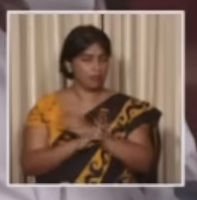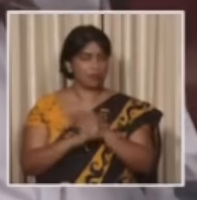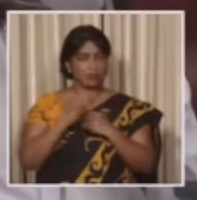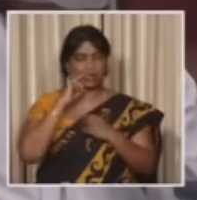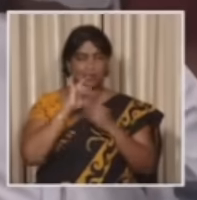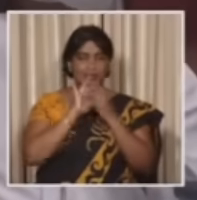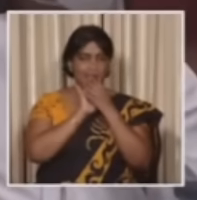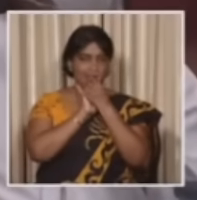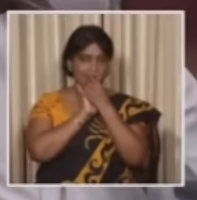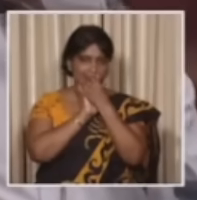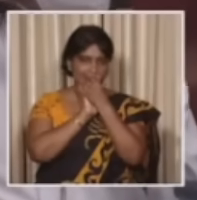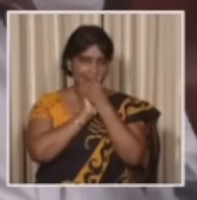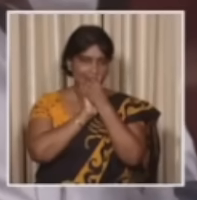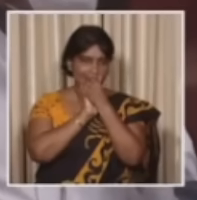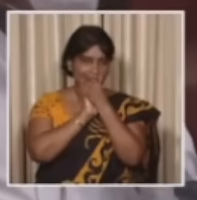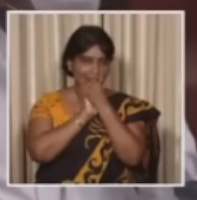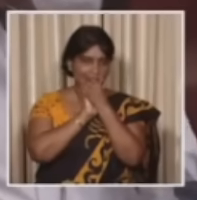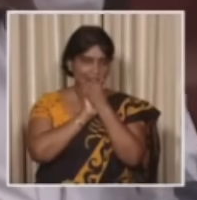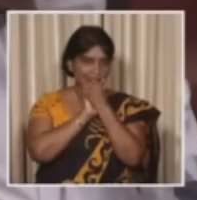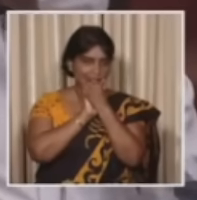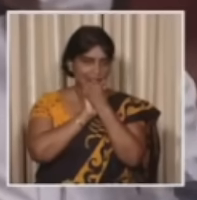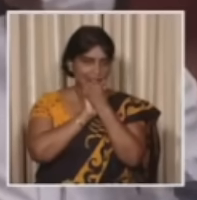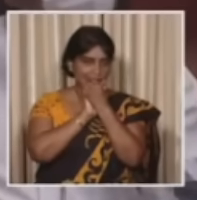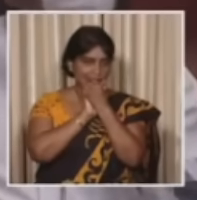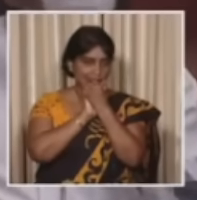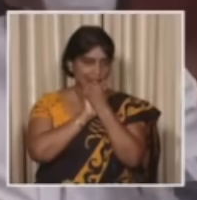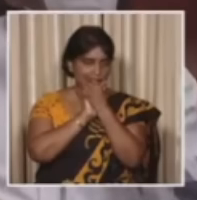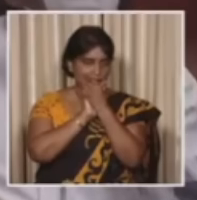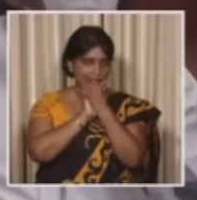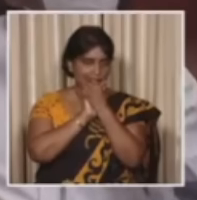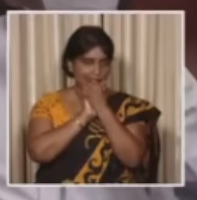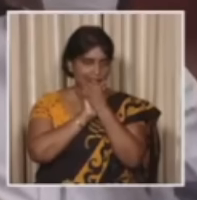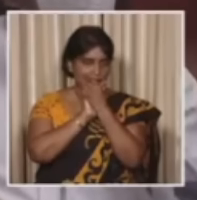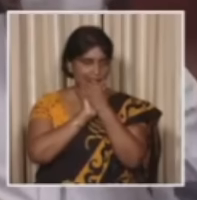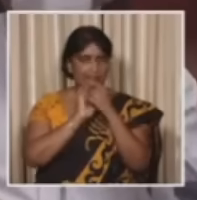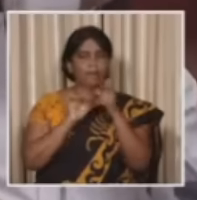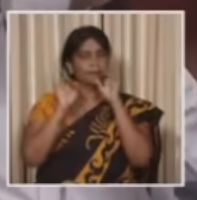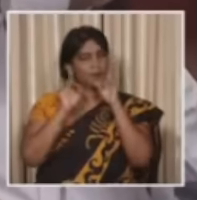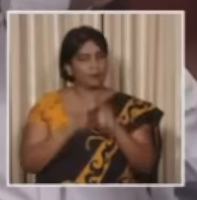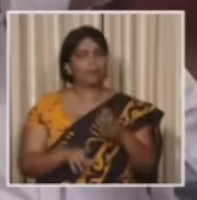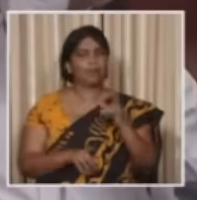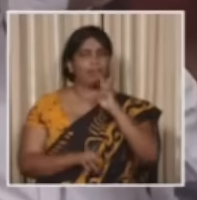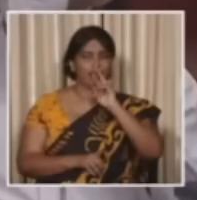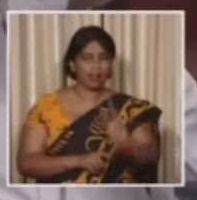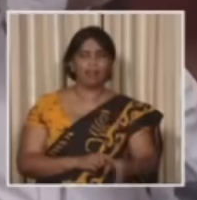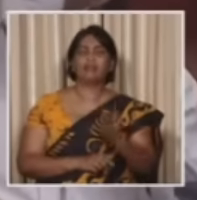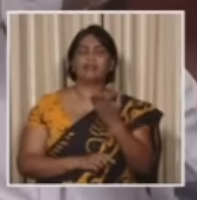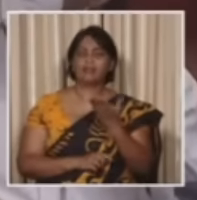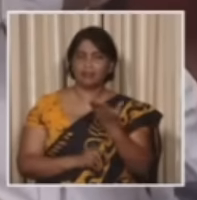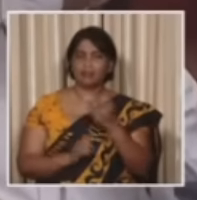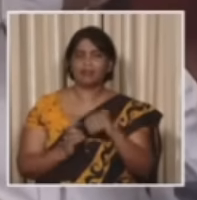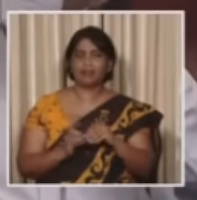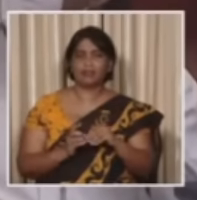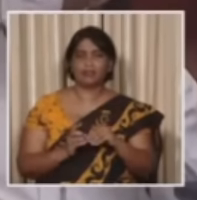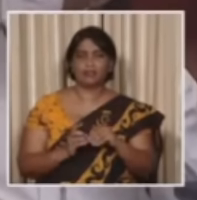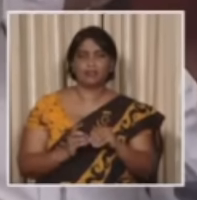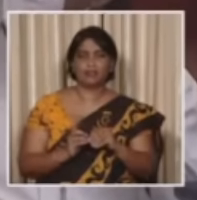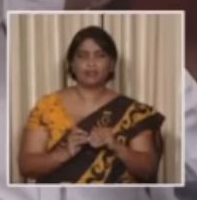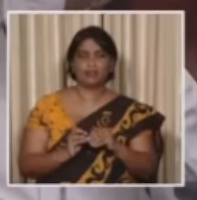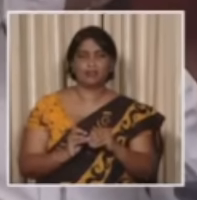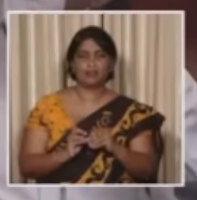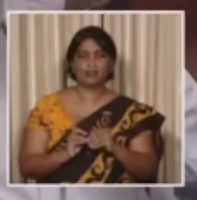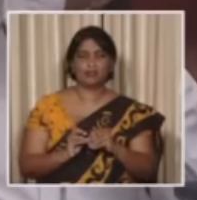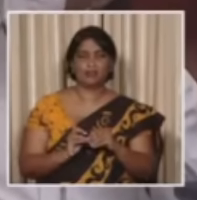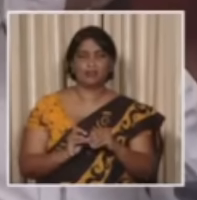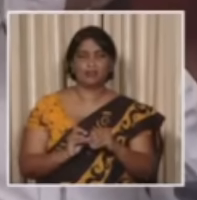විපක්ෂයෙන් කතා කරන්න එපාය. ඔබතුමාට අවස්ථාව දෙනවා එමතුමා. මේ දිව දෙකේ කතානේ. හරි බොහොම ගරු එමතුමා පිළිතුරු